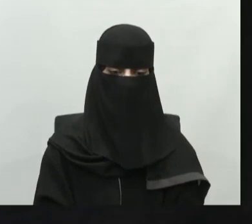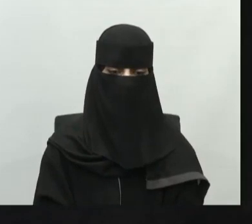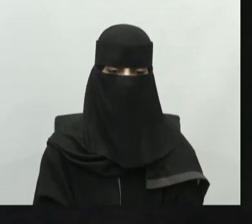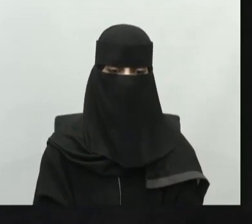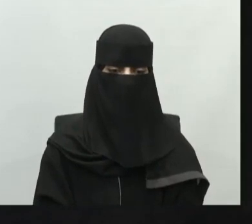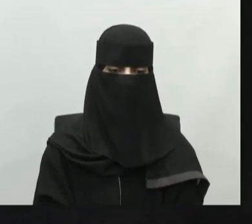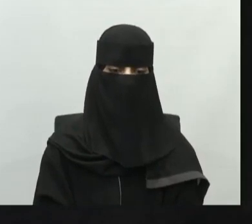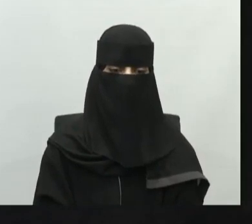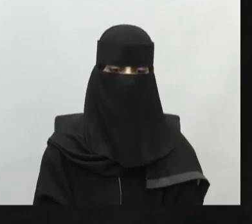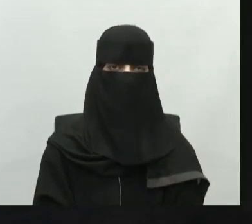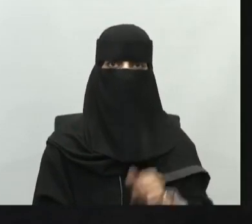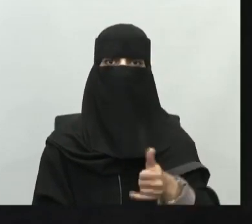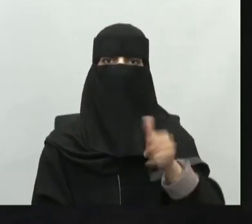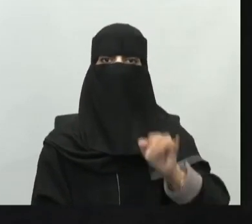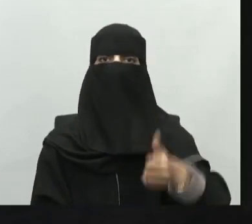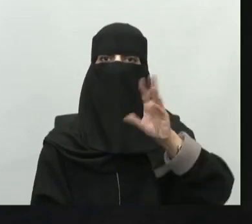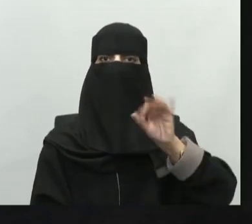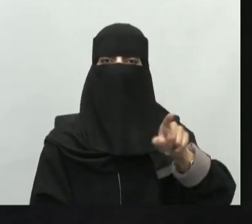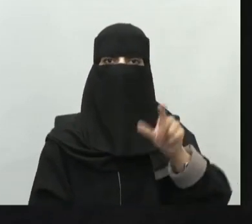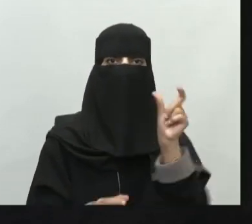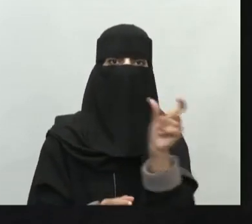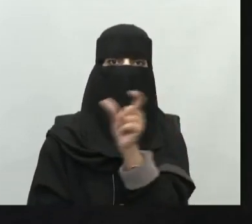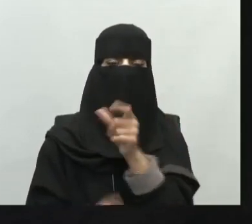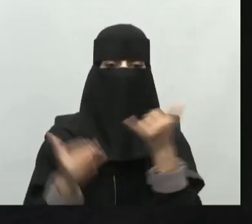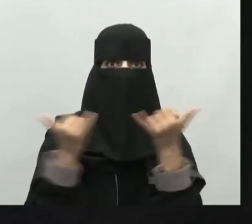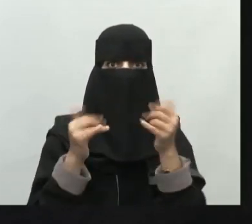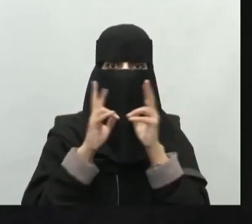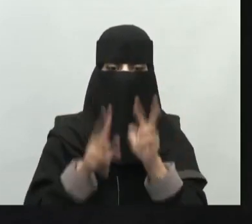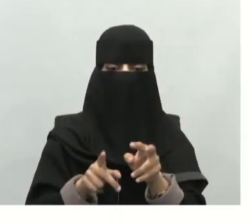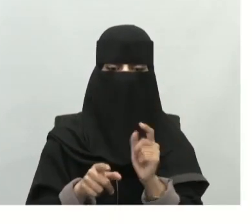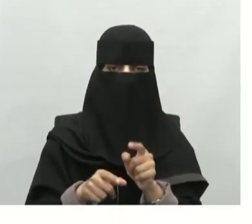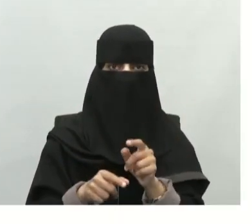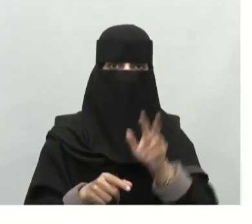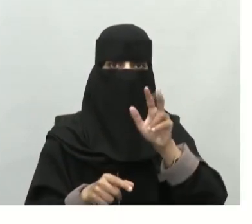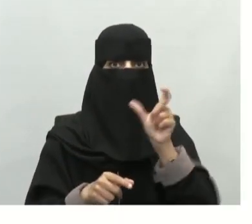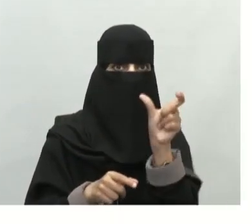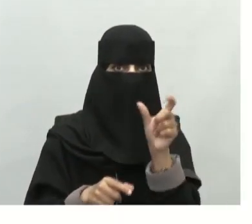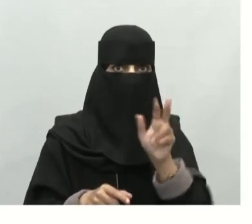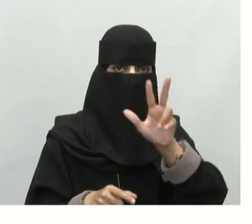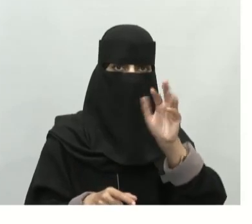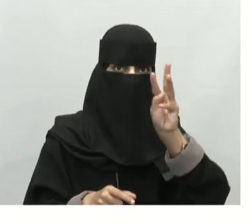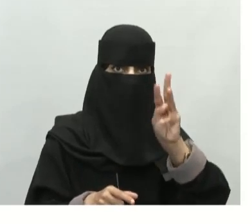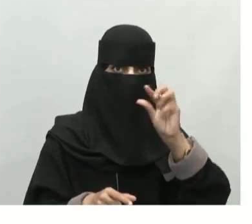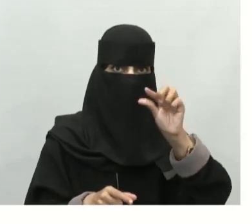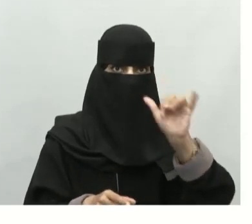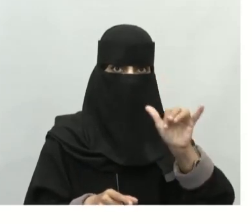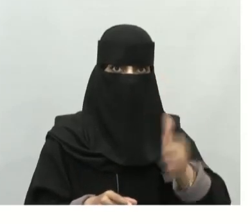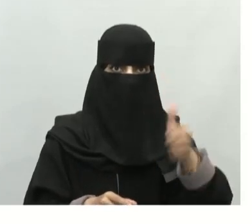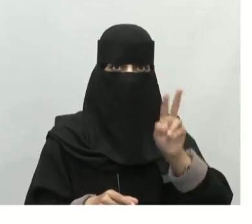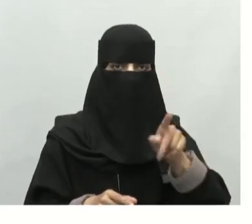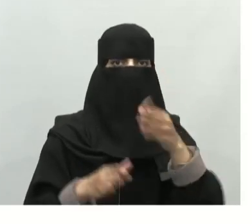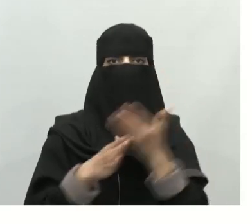مكتمل ما هي المفردات اهم هذه المفردات الثدي ديات لماذا تسمى